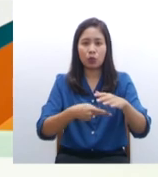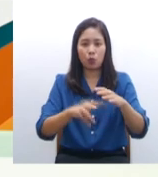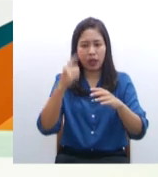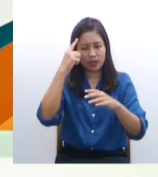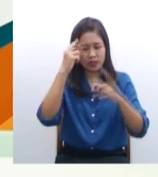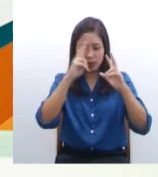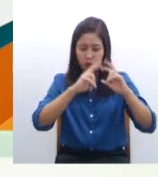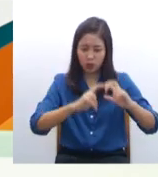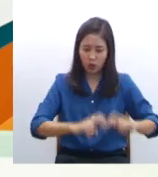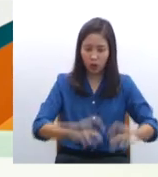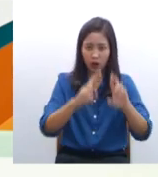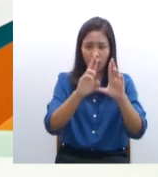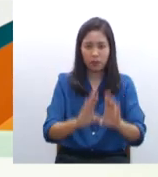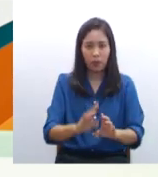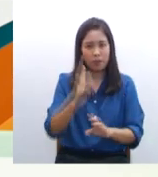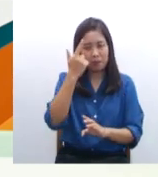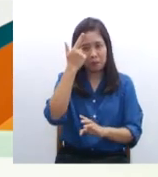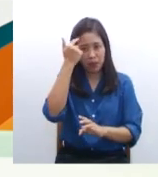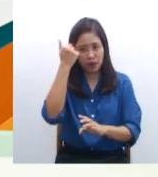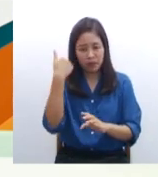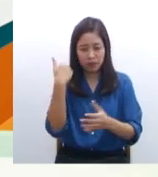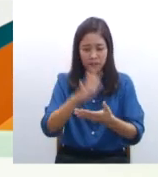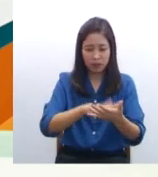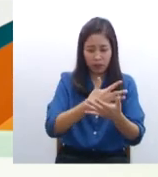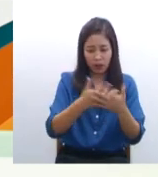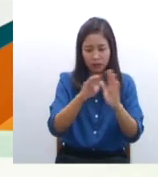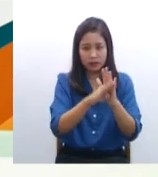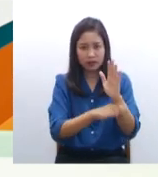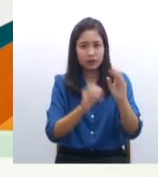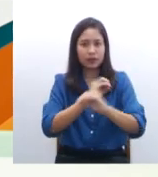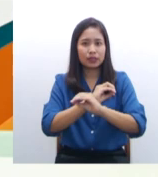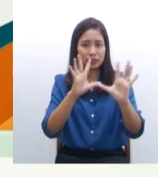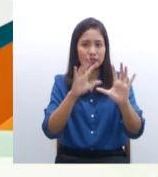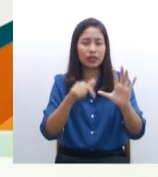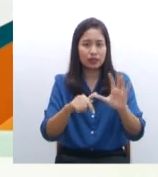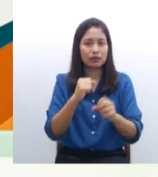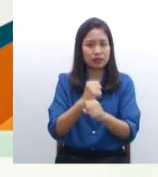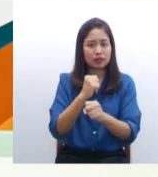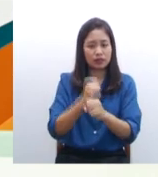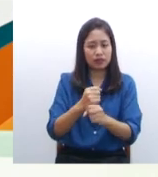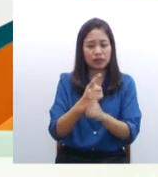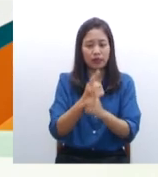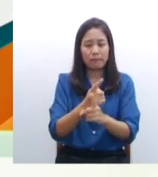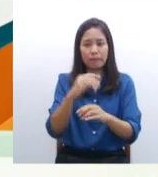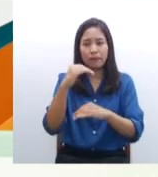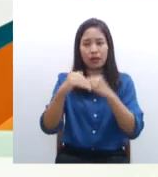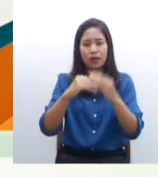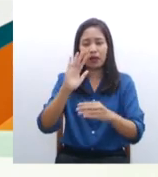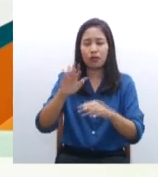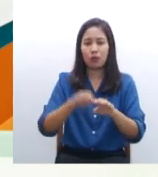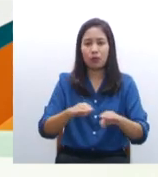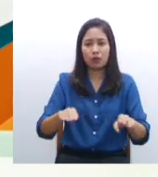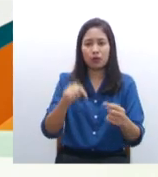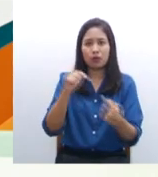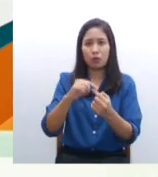ห์คิดเชิงระบบมีแผนกระบวนการที่ชัดเจนมีความสำคัญที่จะพัฒนาความคิดของเด็กสอดคล้องกับการพัฒนาเด็กสู่ศ